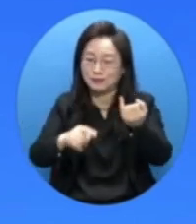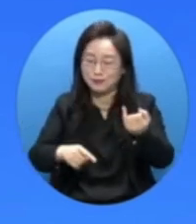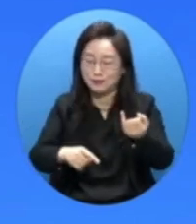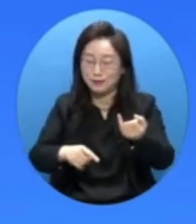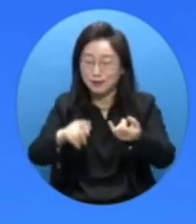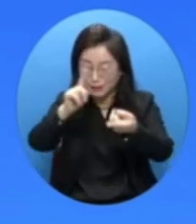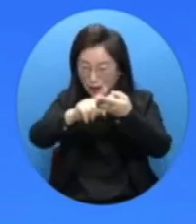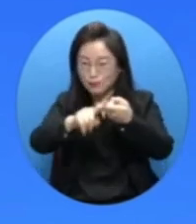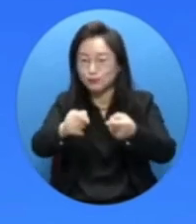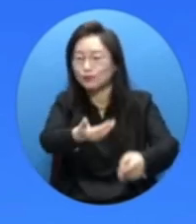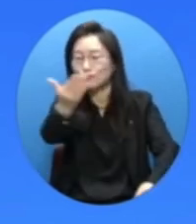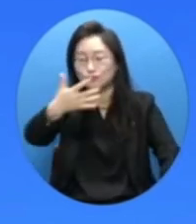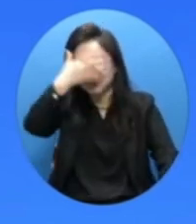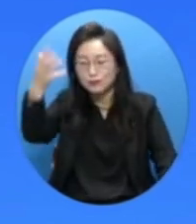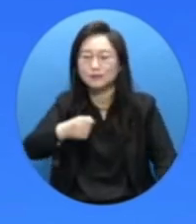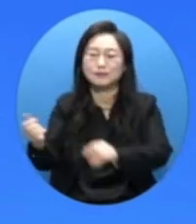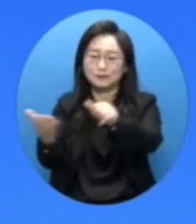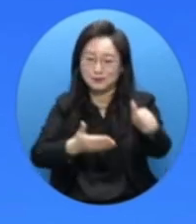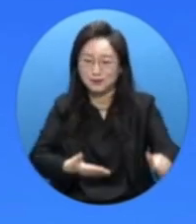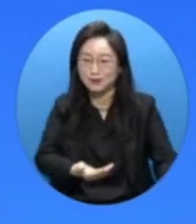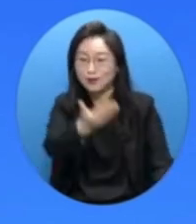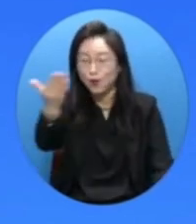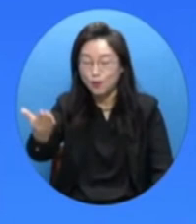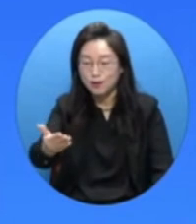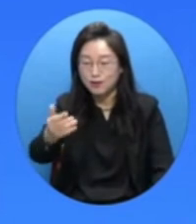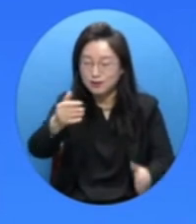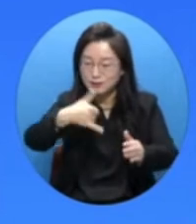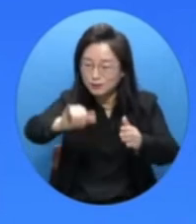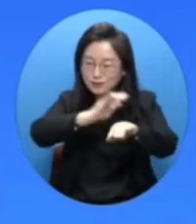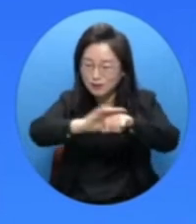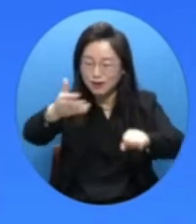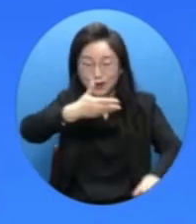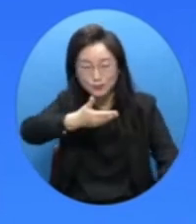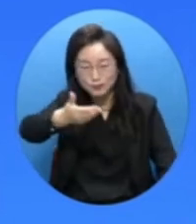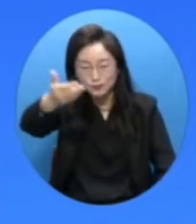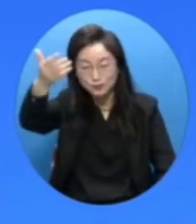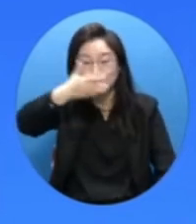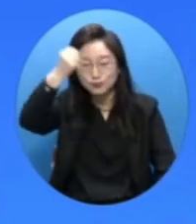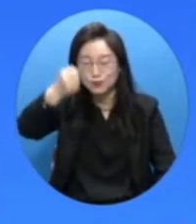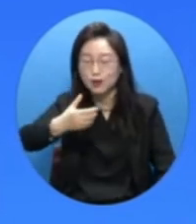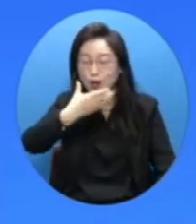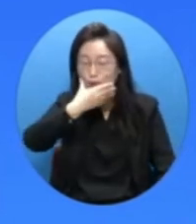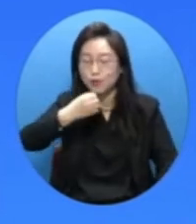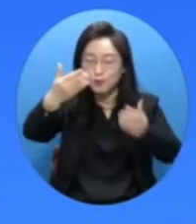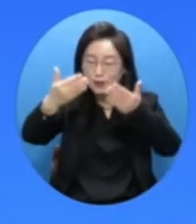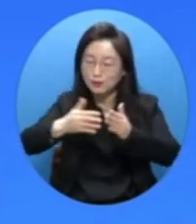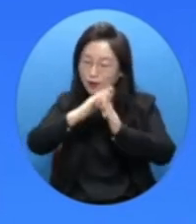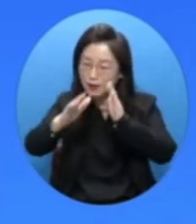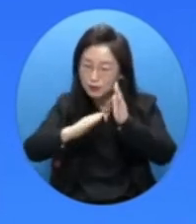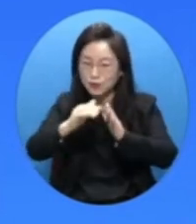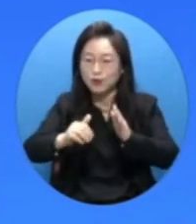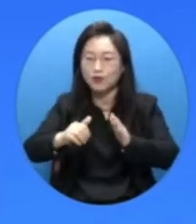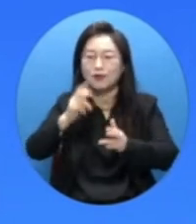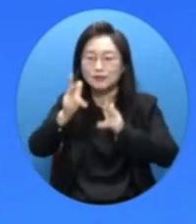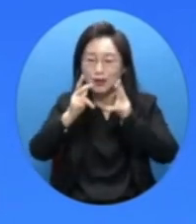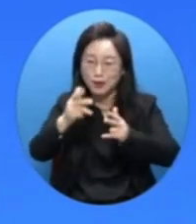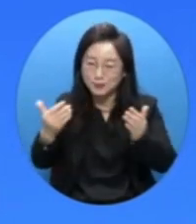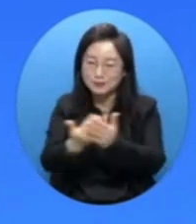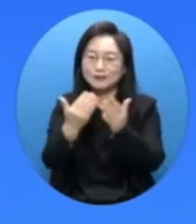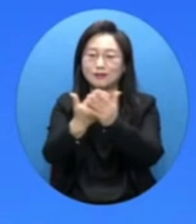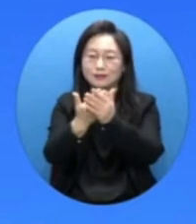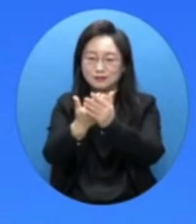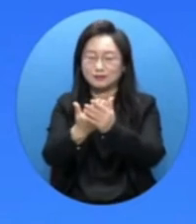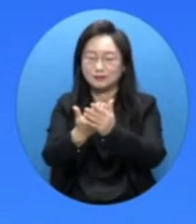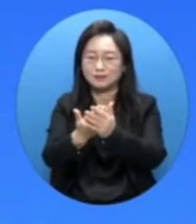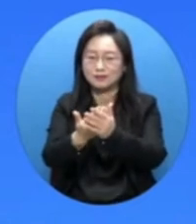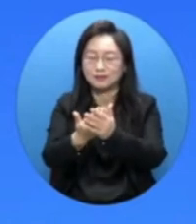여러분 여러분 자녀가 잘 되는 꿈을 꾸시기 바랍니다 여러분 가정에 복받는 꿈을 꾸시기 바랍니다 여러분 사업이 번창한 꿈을 꾸시기 바랍니다